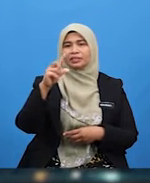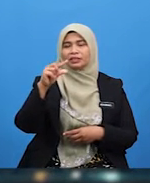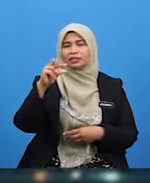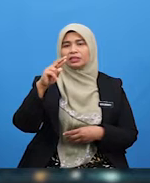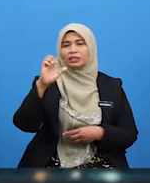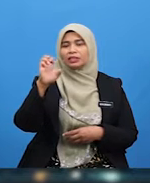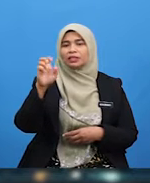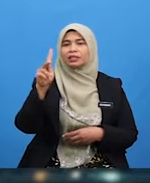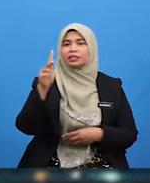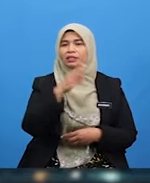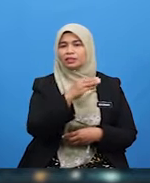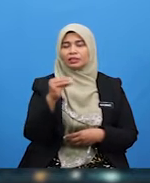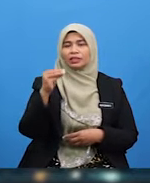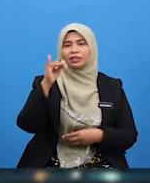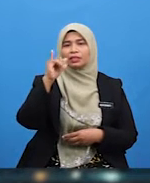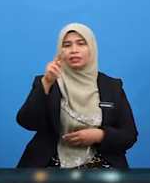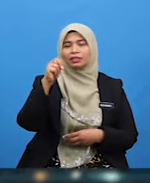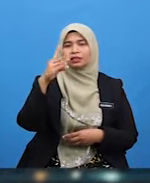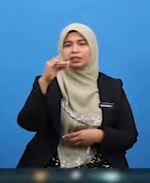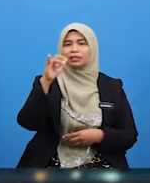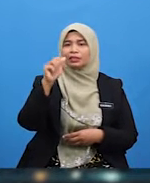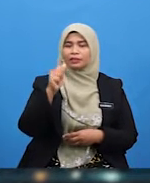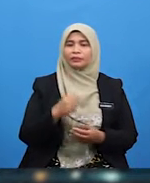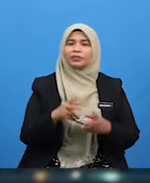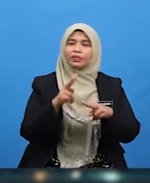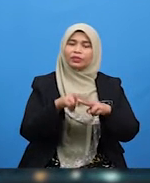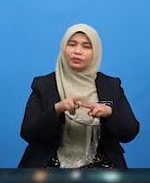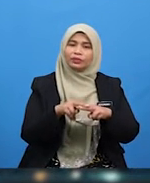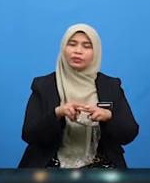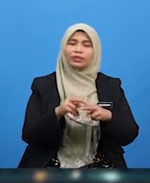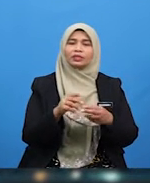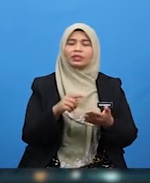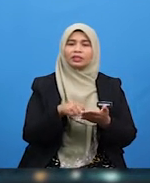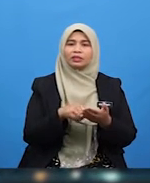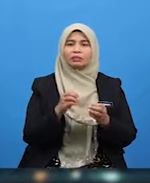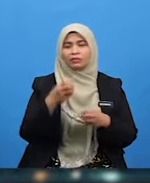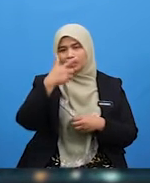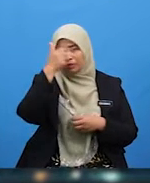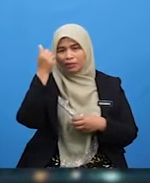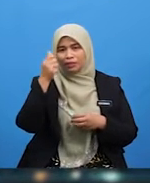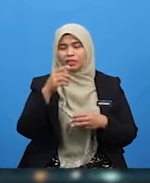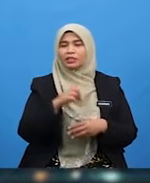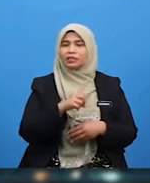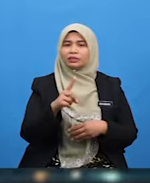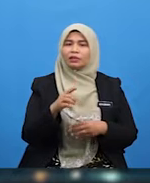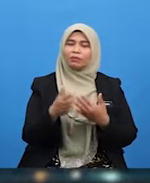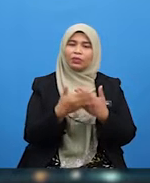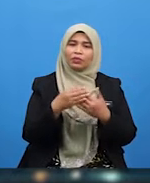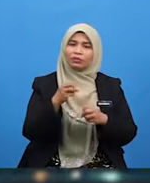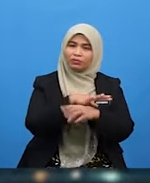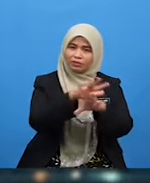India. Kedudukan yang strategik ini menyebabkan Islam mudah tersebar. Oleh sebab